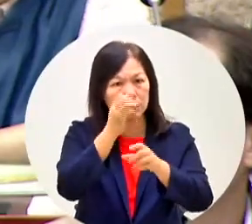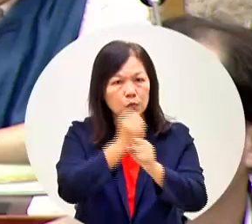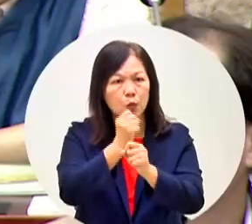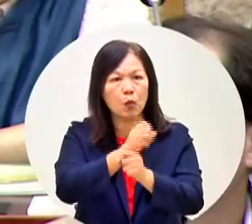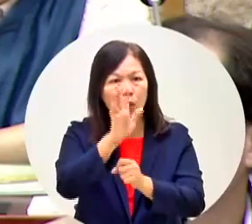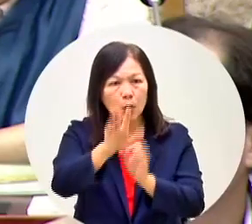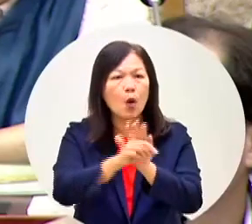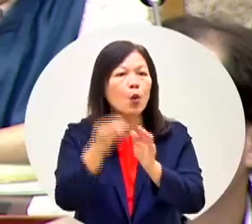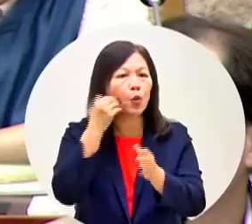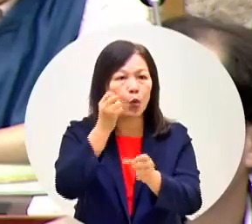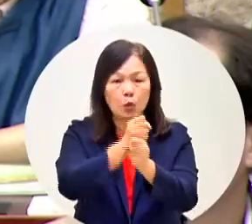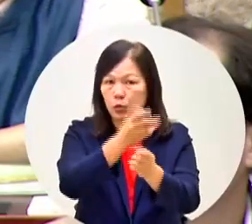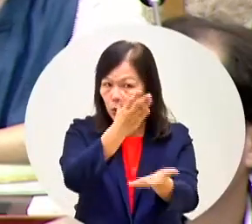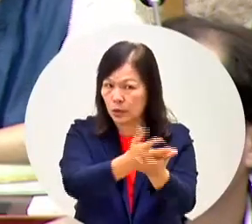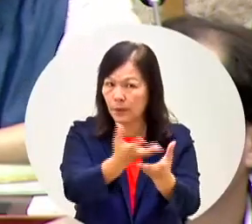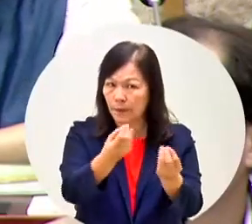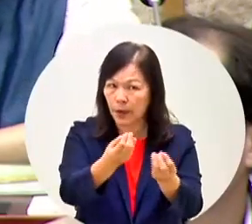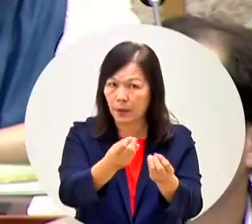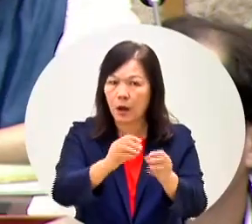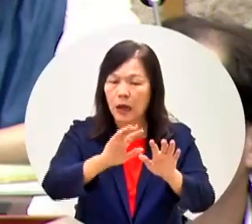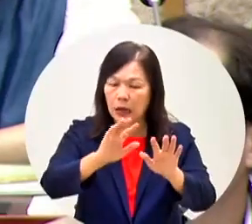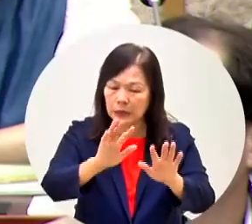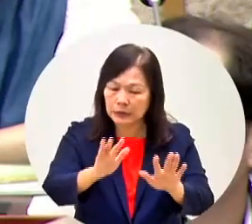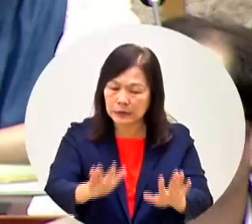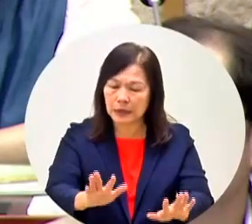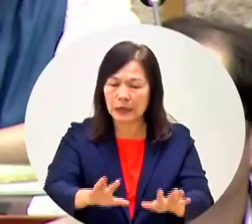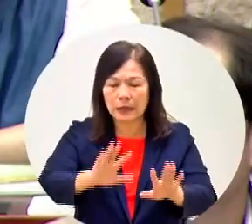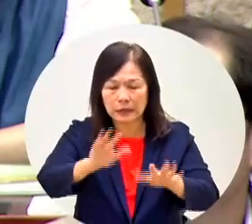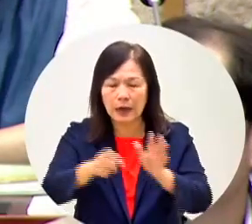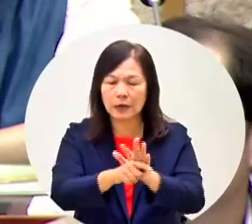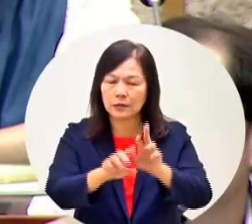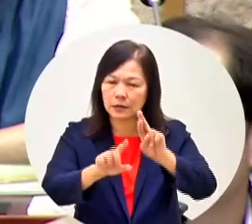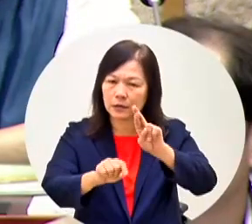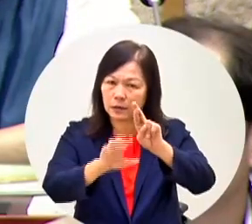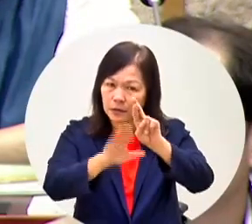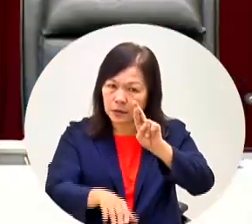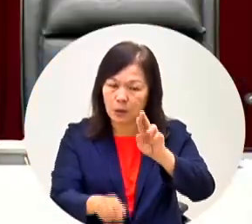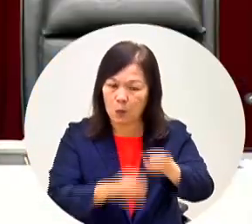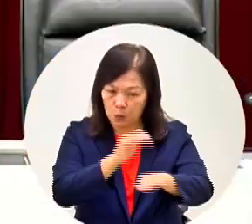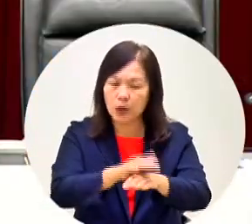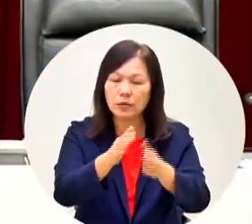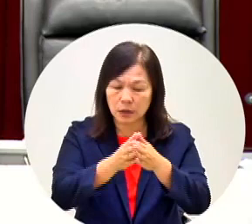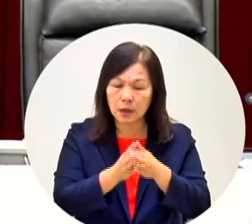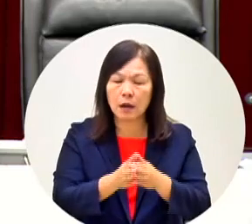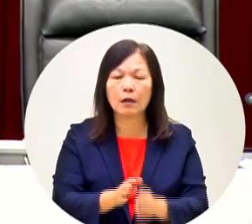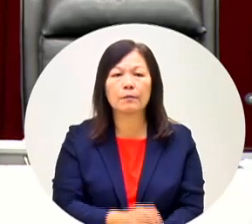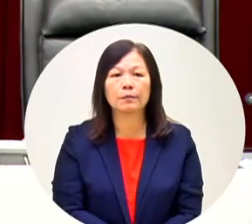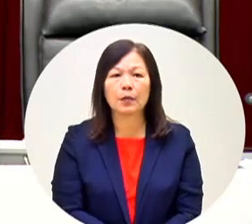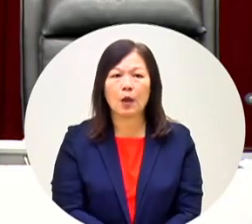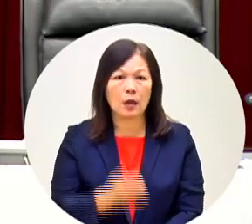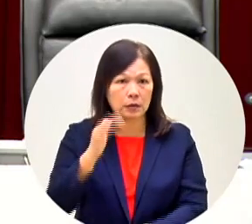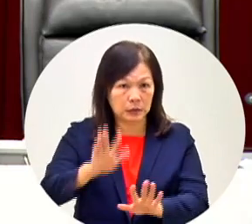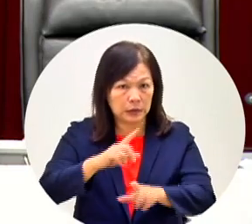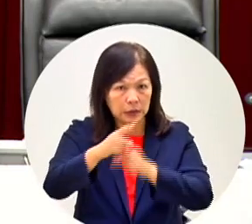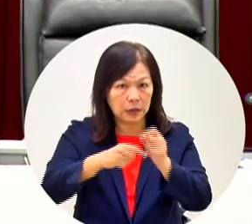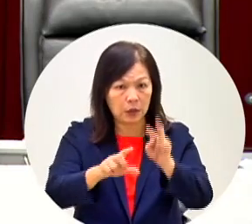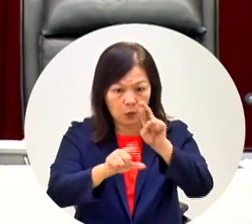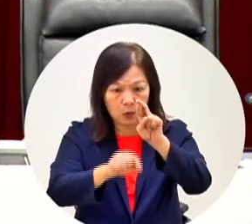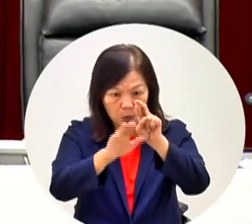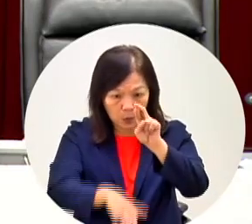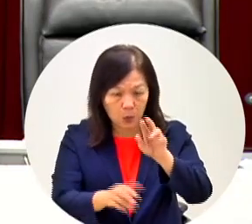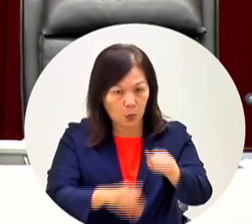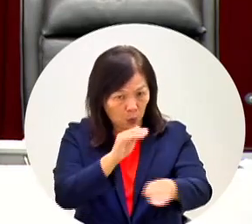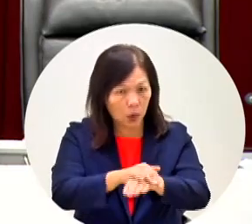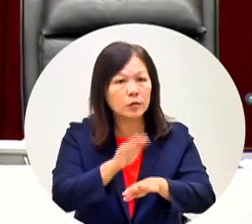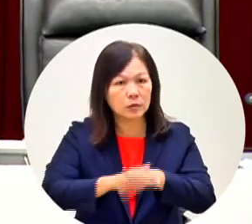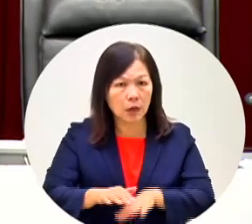应该规划在今年年底就要完成了。 就是讲今年年底才完成就对了。 是。 就是啊，即